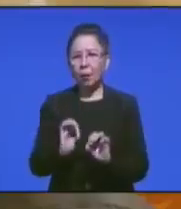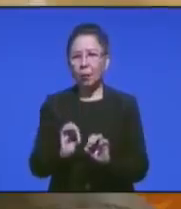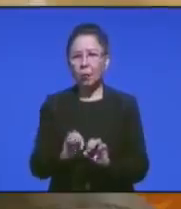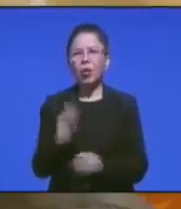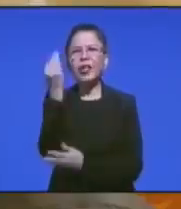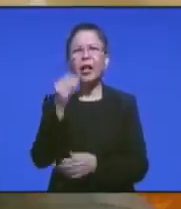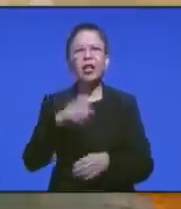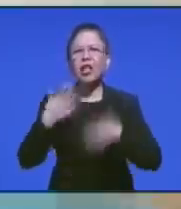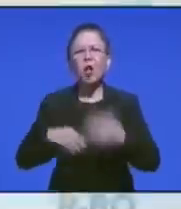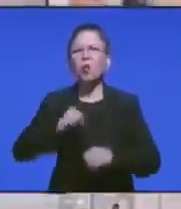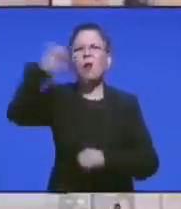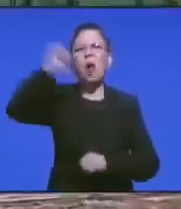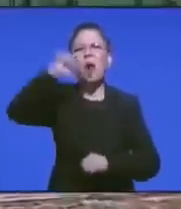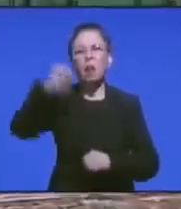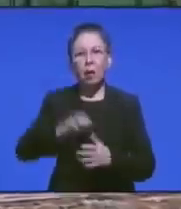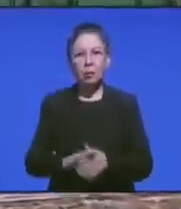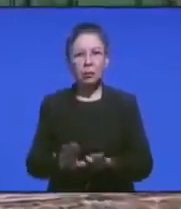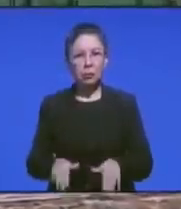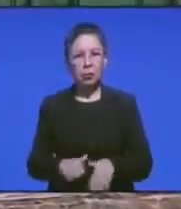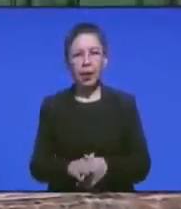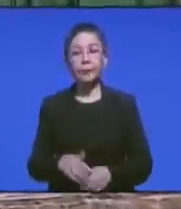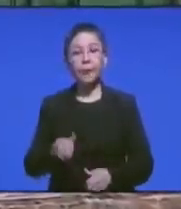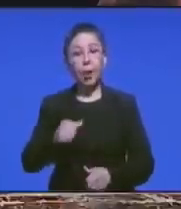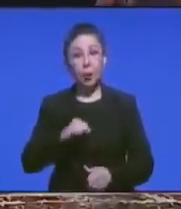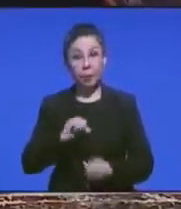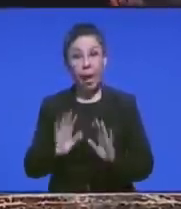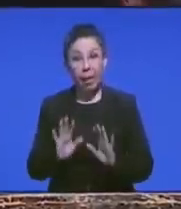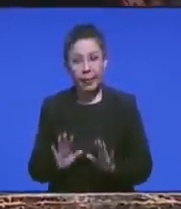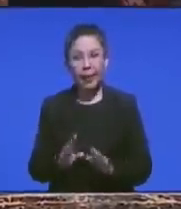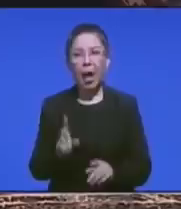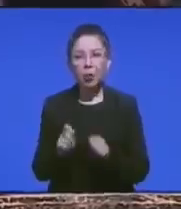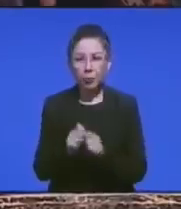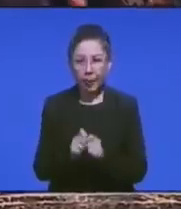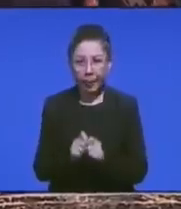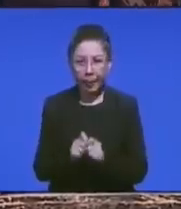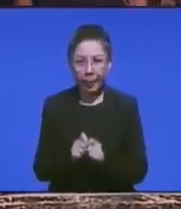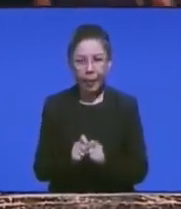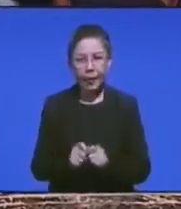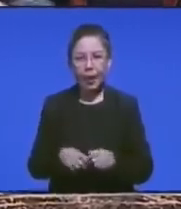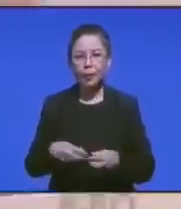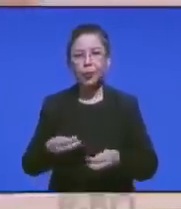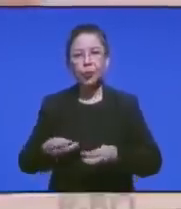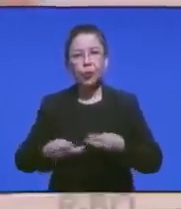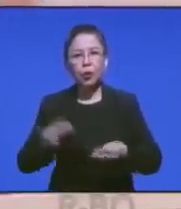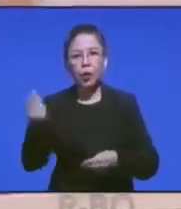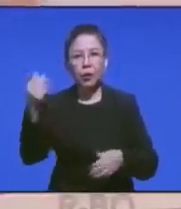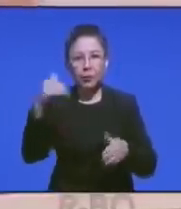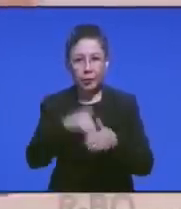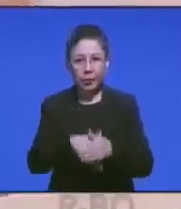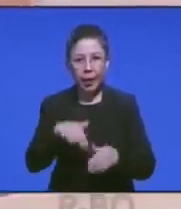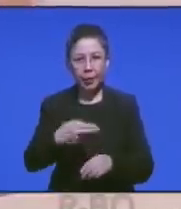dari sisi sosiologi saja ya. Diakui masih banyak yang harus diperbaiki dalam iklim investasi tanah